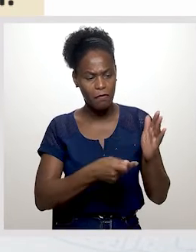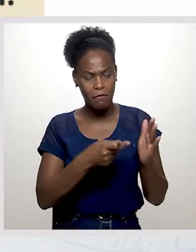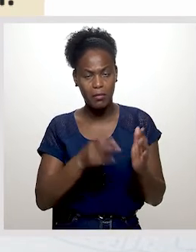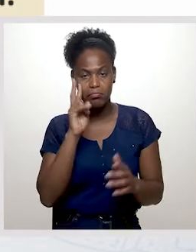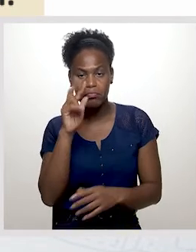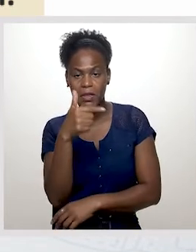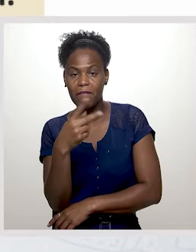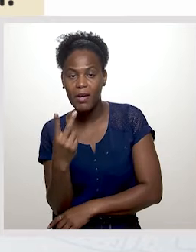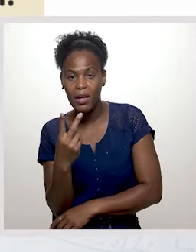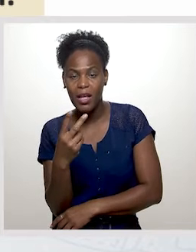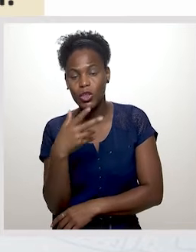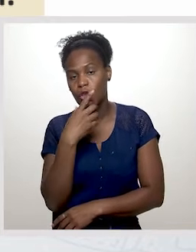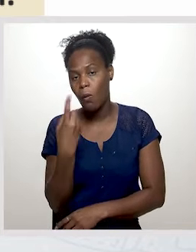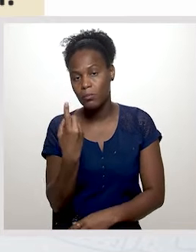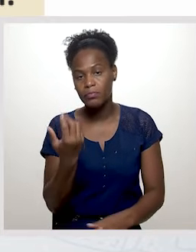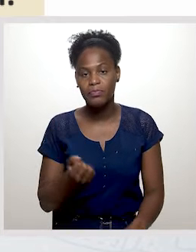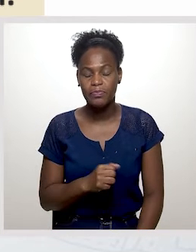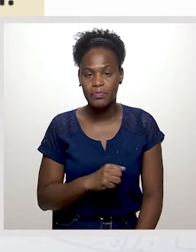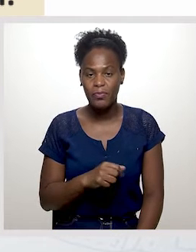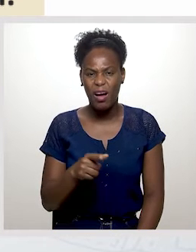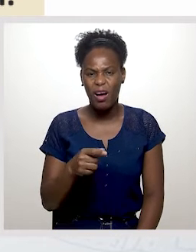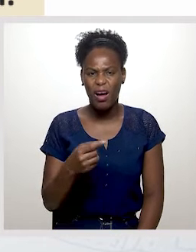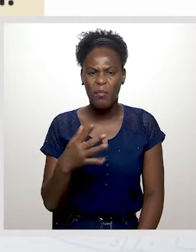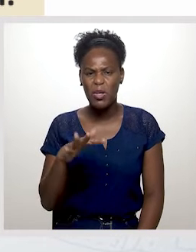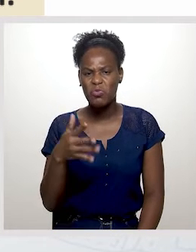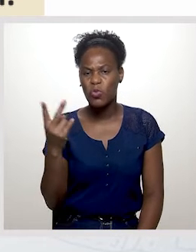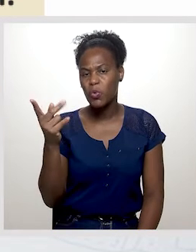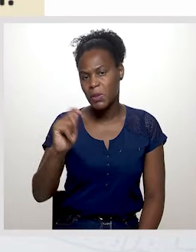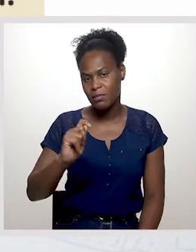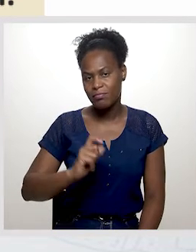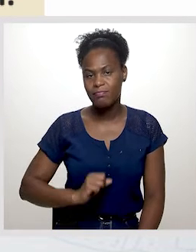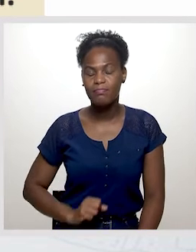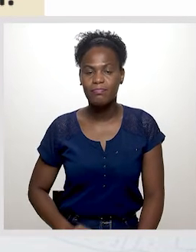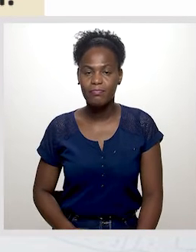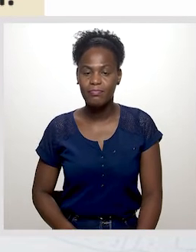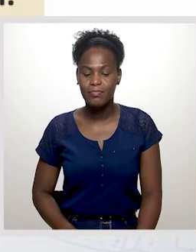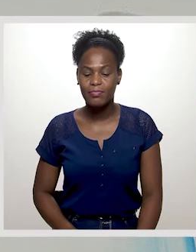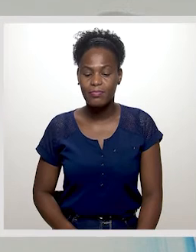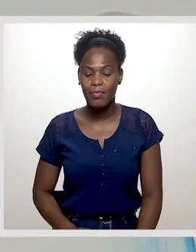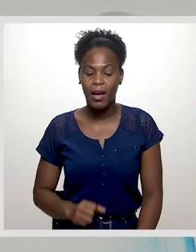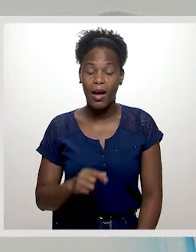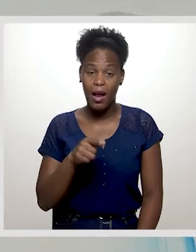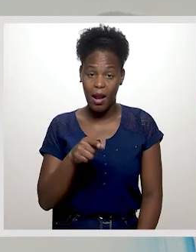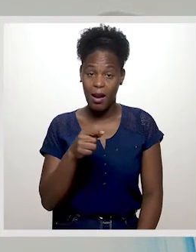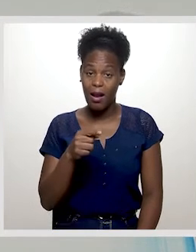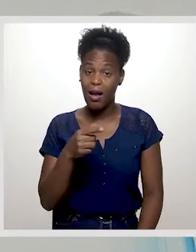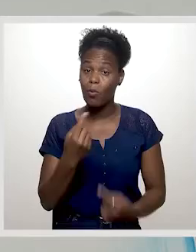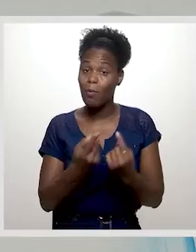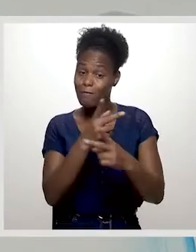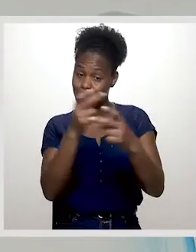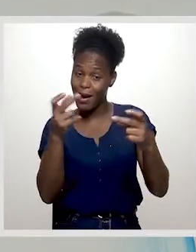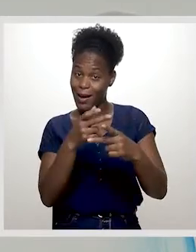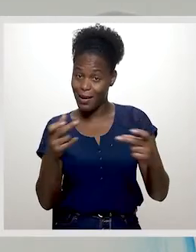Je regarde la télé tout seul. Ça fait environ 2 mois. Ici, tu as quelques